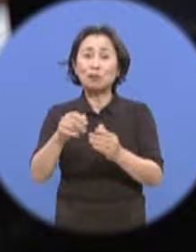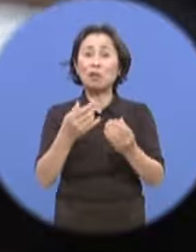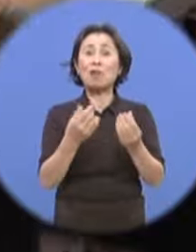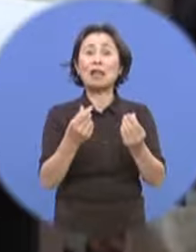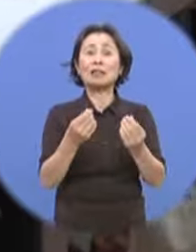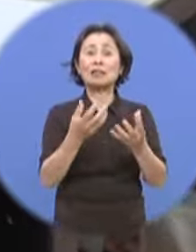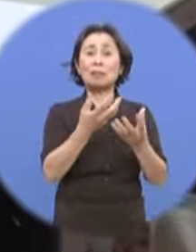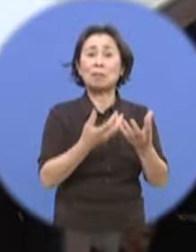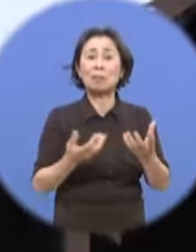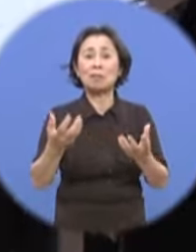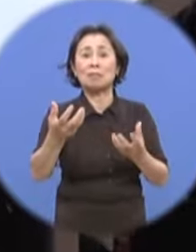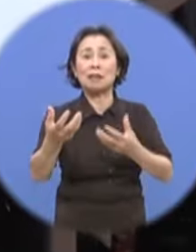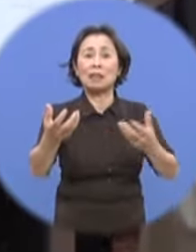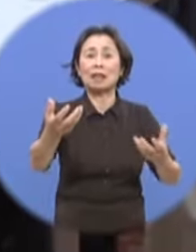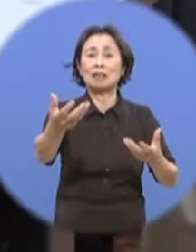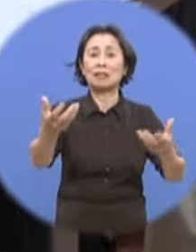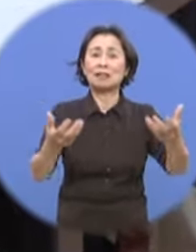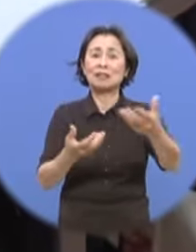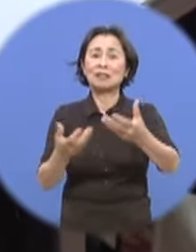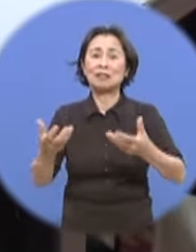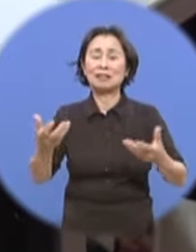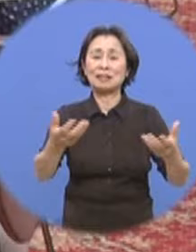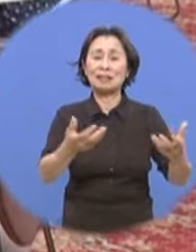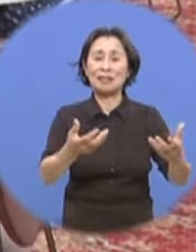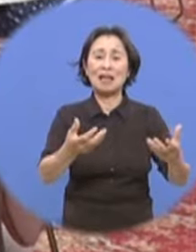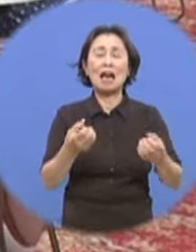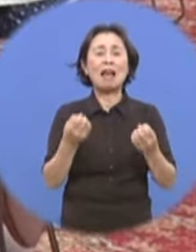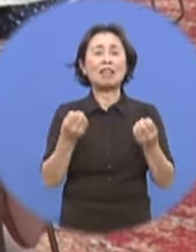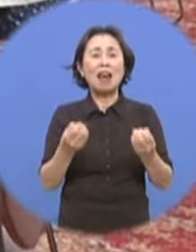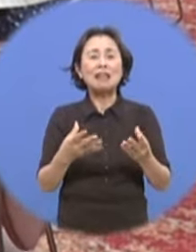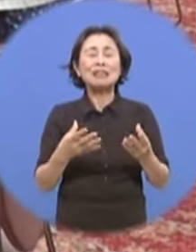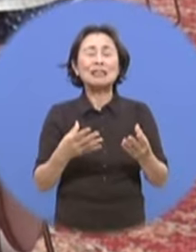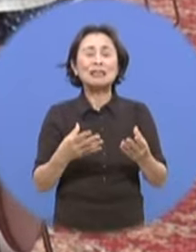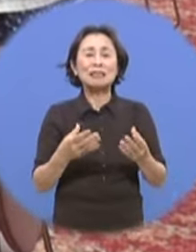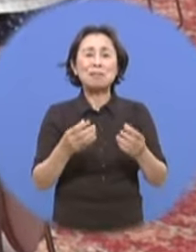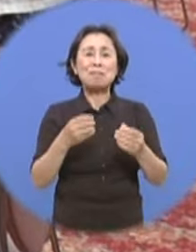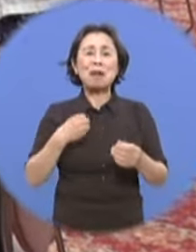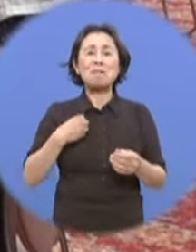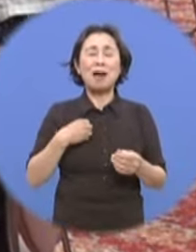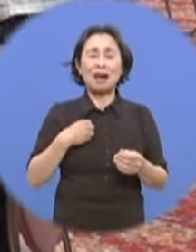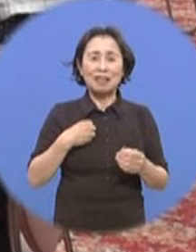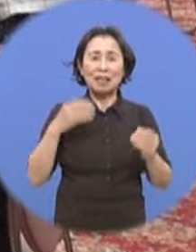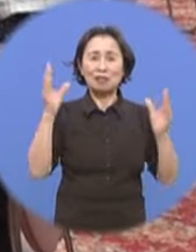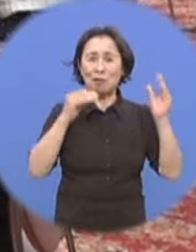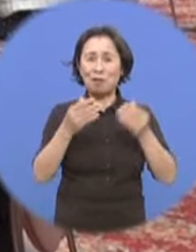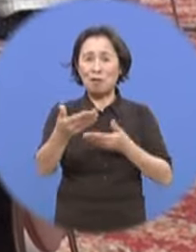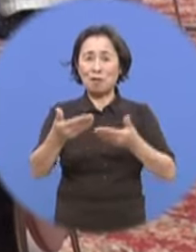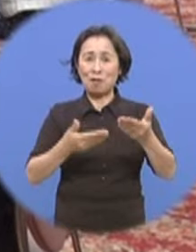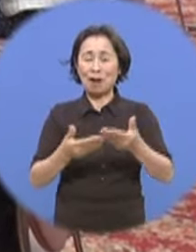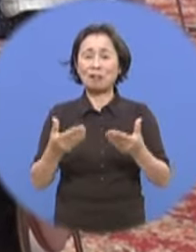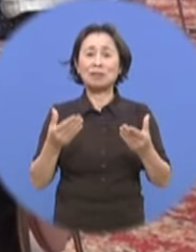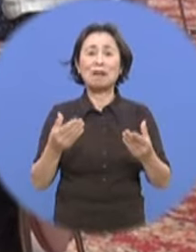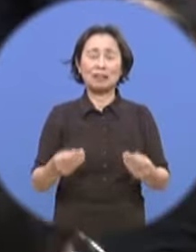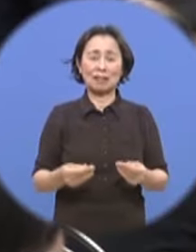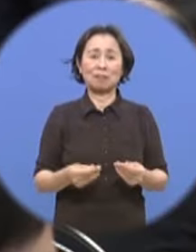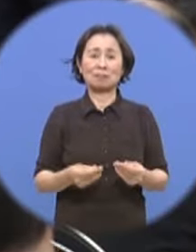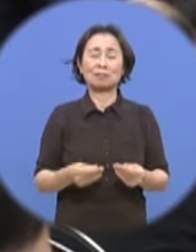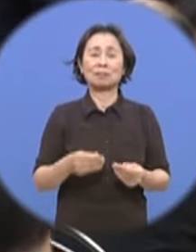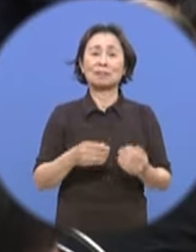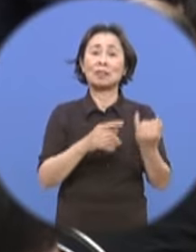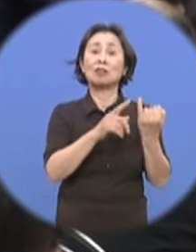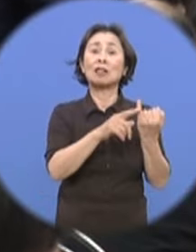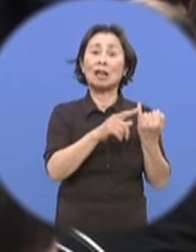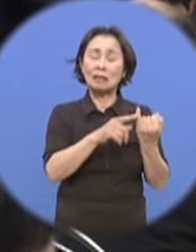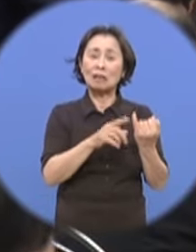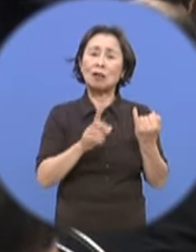新たなグループで情報を交換しました新行役の四柳さんに今回のフォーラムで特に伝え